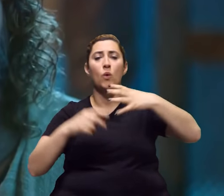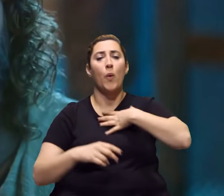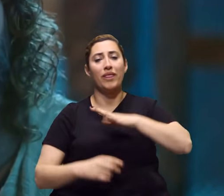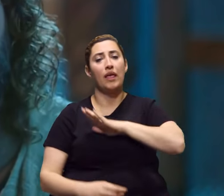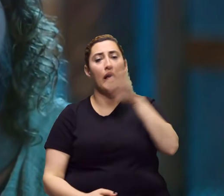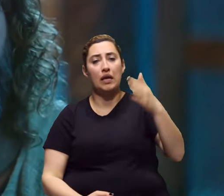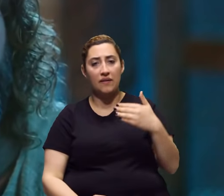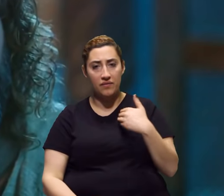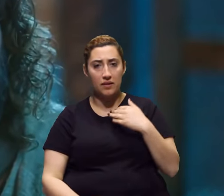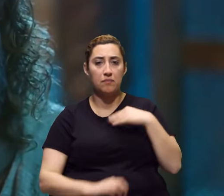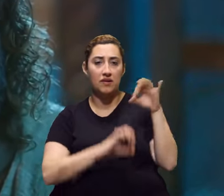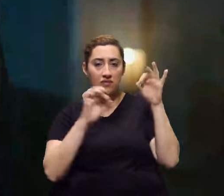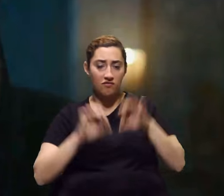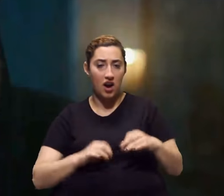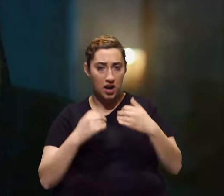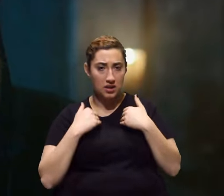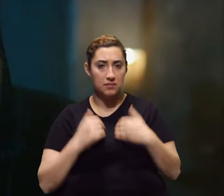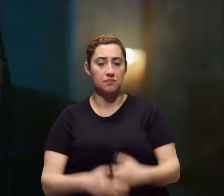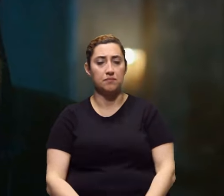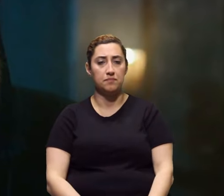Konya'ya gittim, vardım şeyhim.